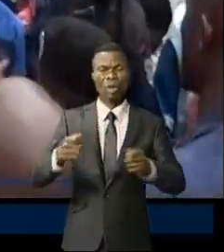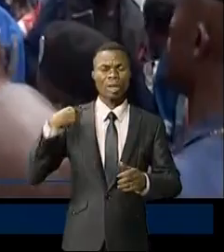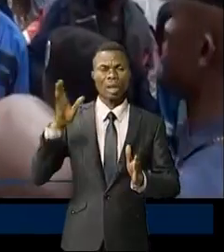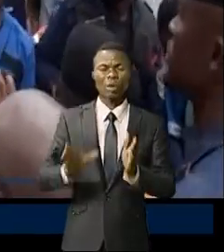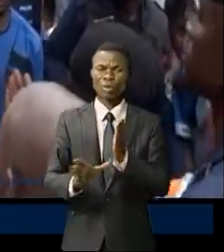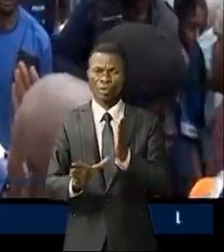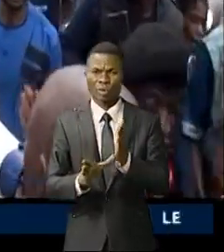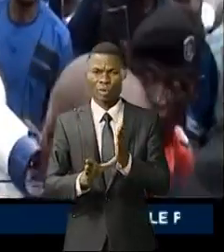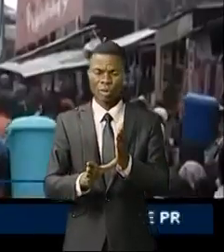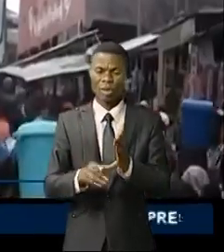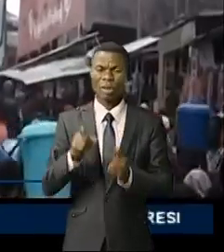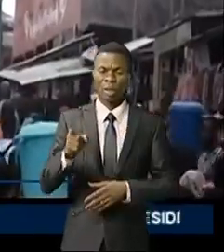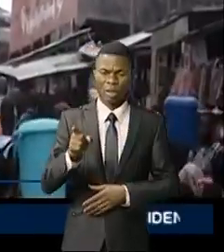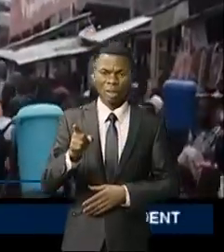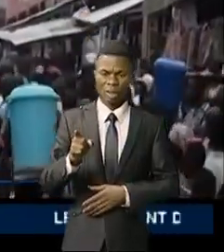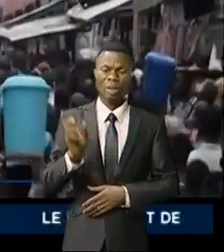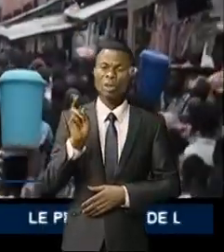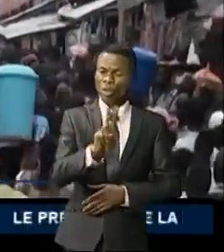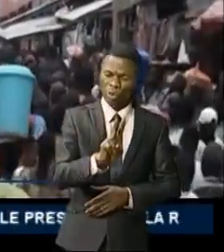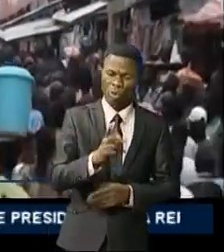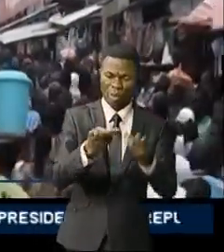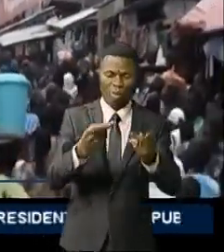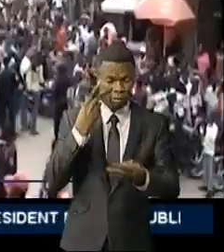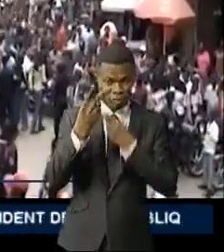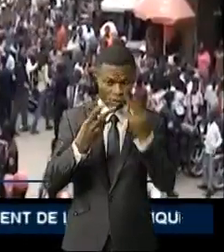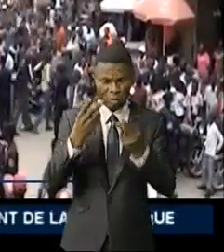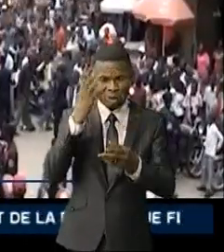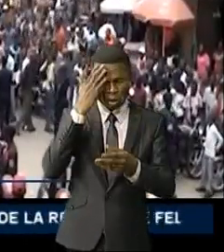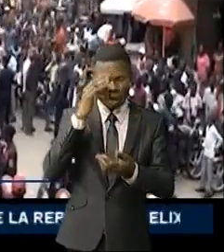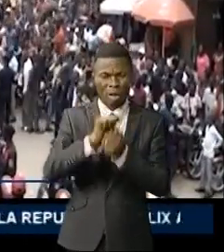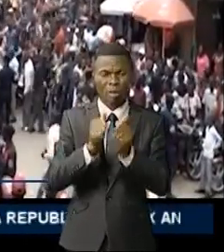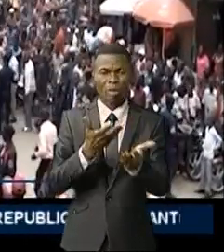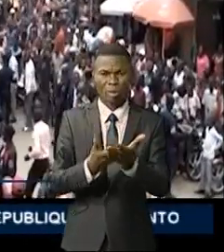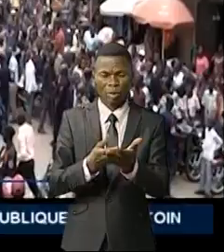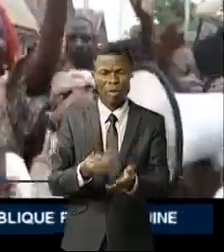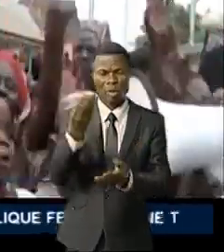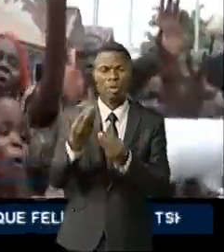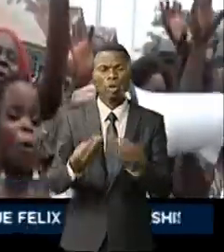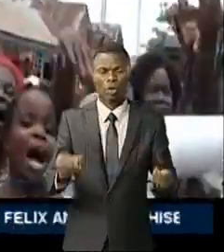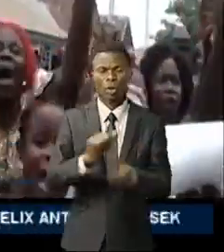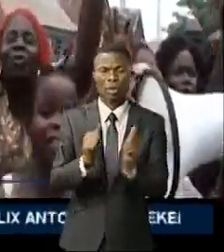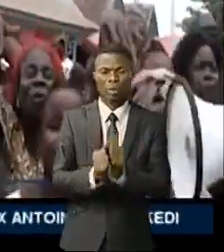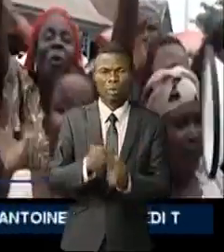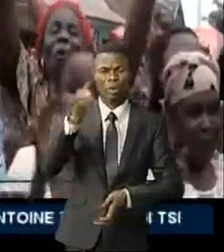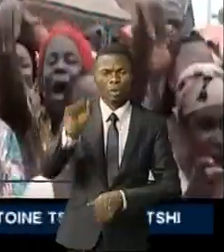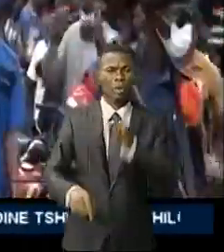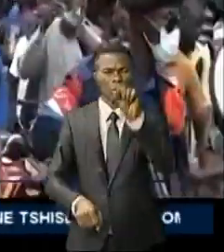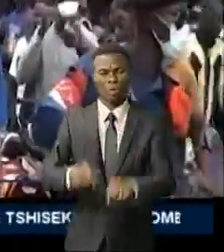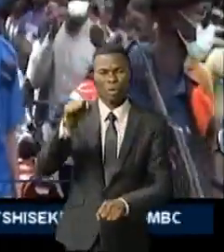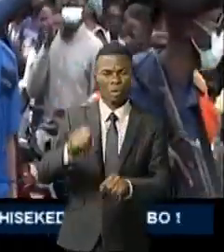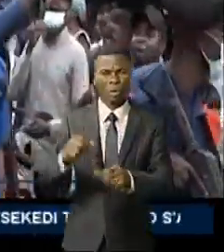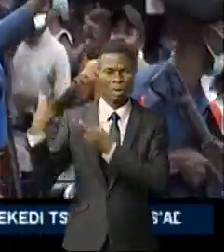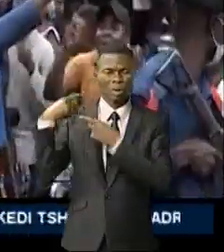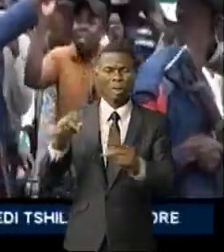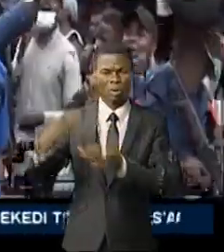intérimaire Afan Idriss Mangala est descendu sur le lieu pour s'en rendre compte et apporter la solution après une marche à pied depuis le